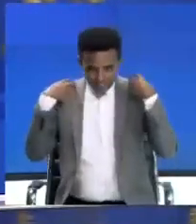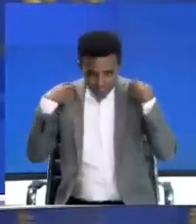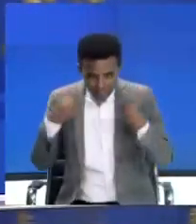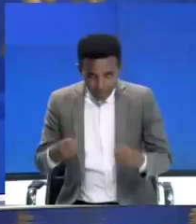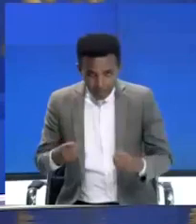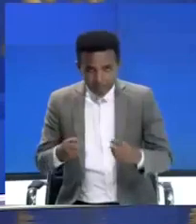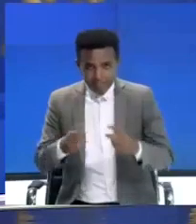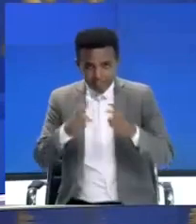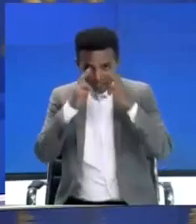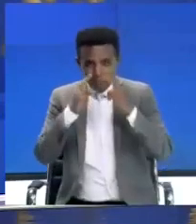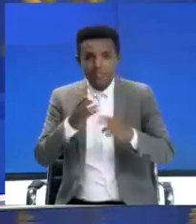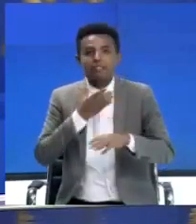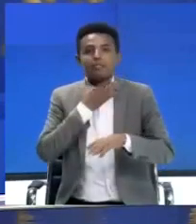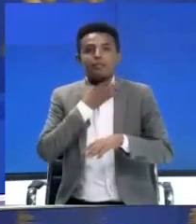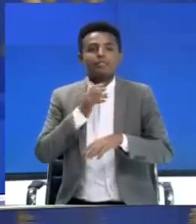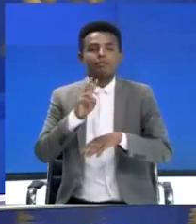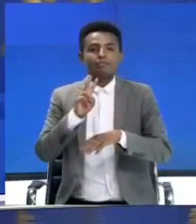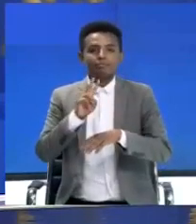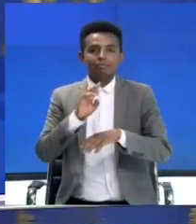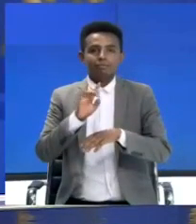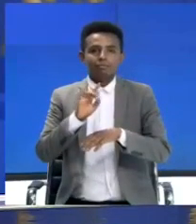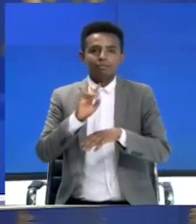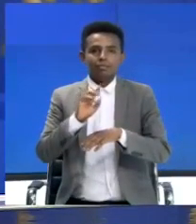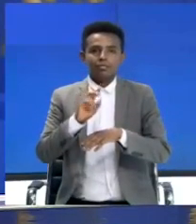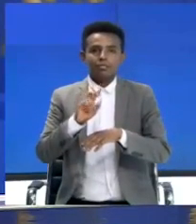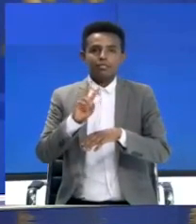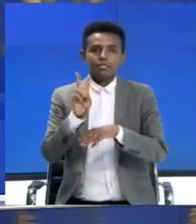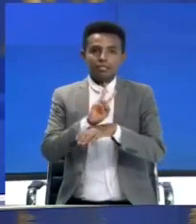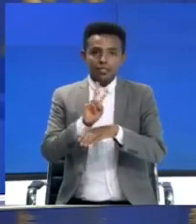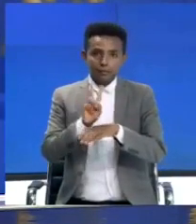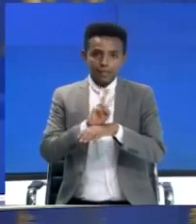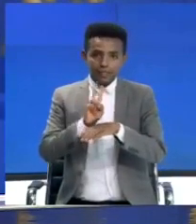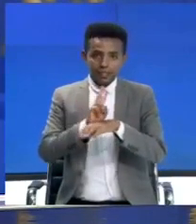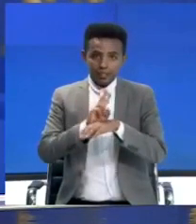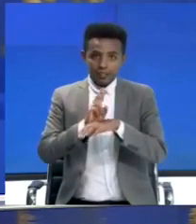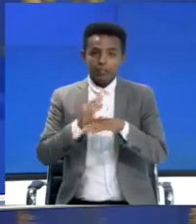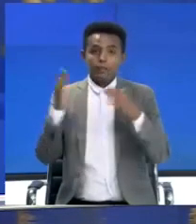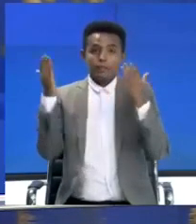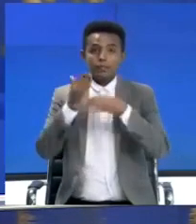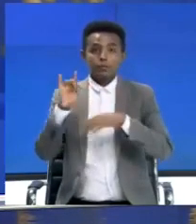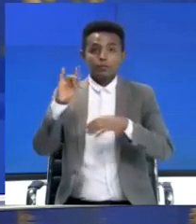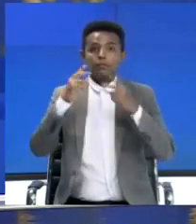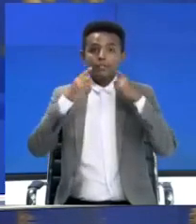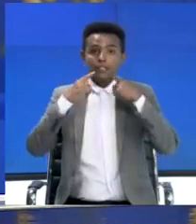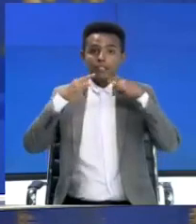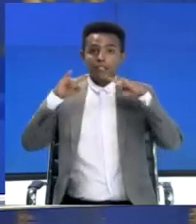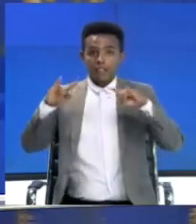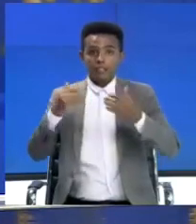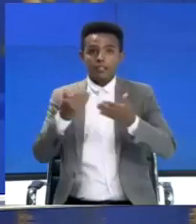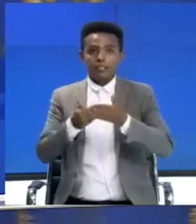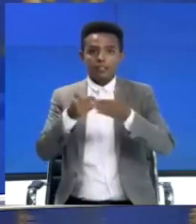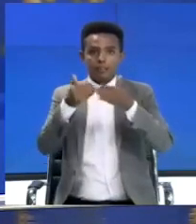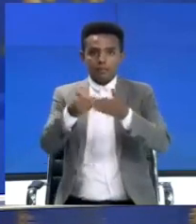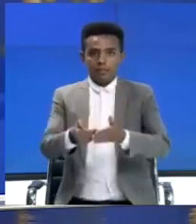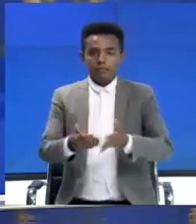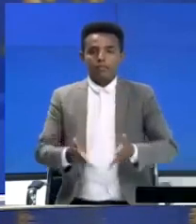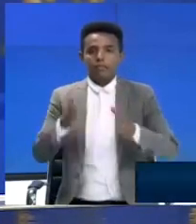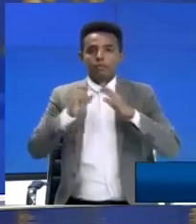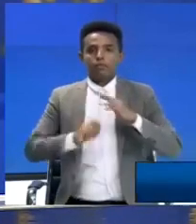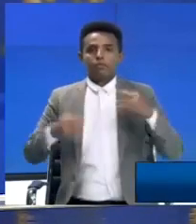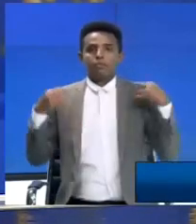ሰላም ተናስተለን እንደምን አመሻችሁ አለት ክብራዎች ተመልካቾቻችን ከአማራ ቴሌቪዥን የምሽቱን ዜና ይዘን ቀርበናል አብራችሁ እንድትሆኑ እንጋብዛለን በፈቃዱ